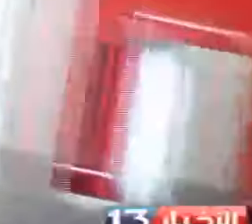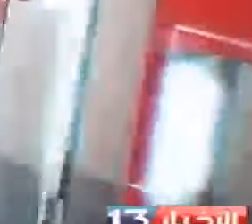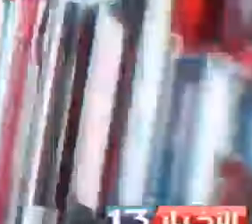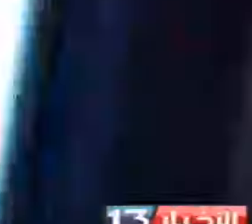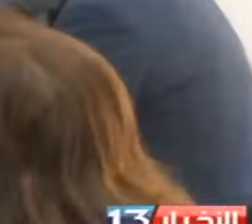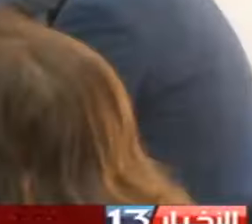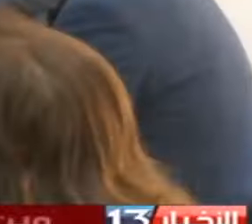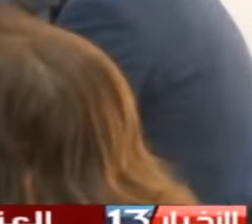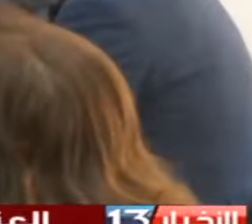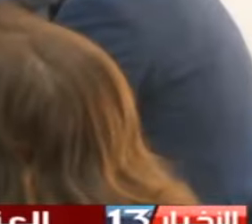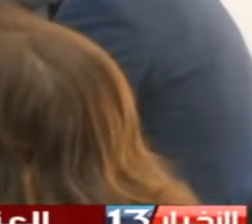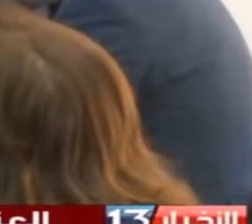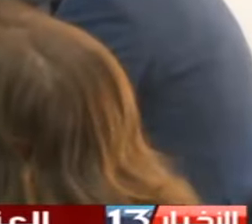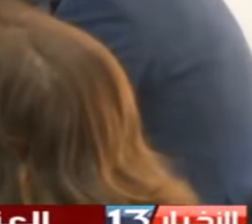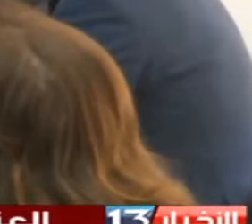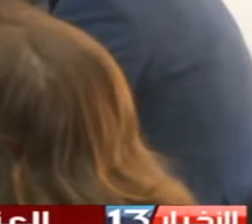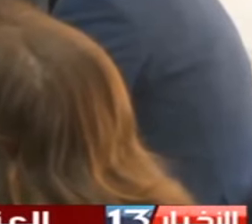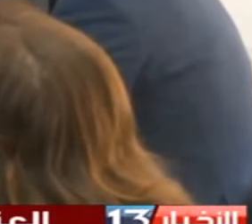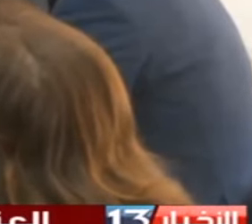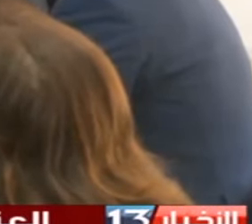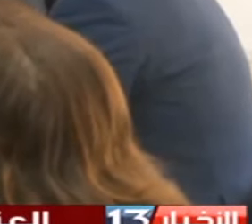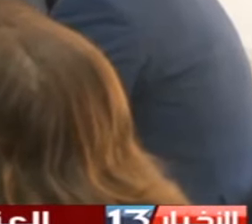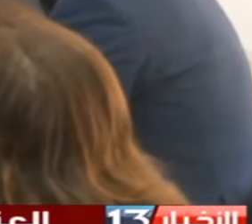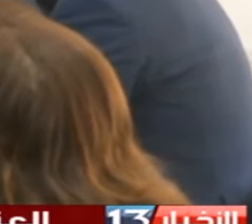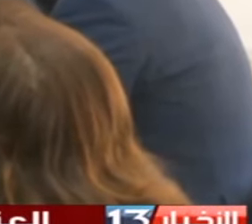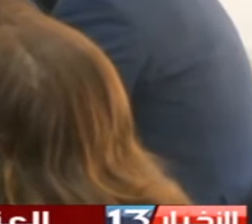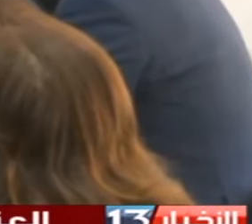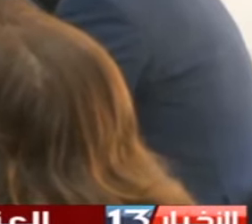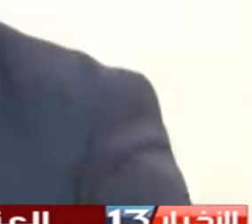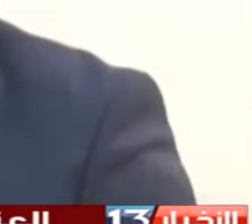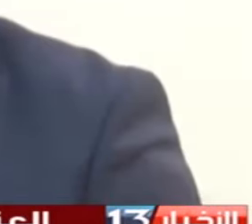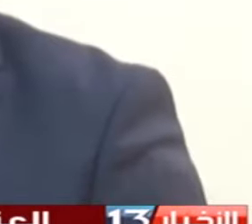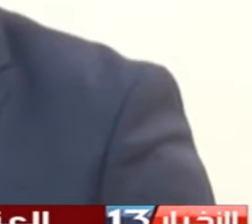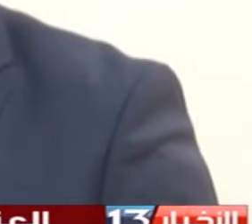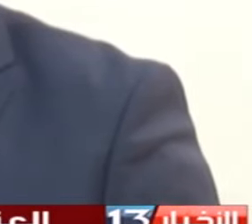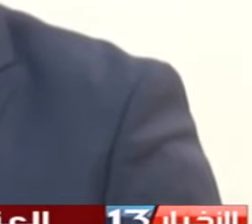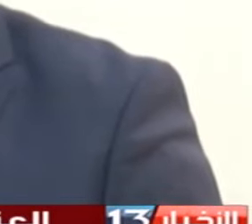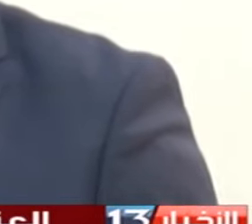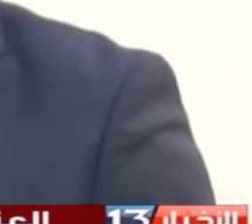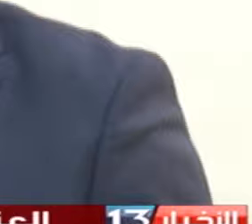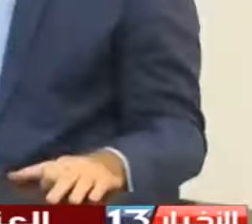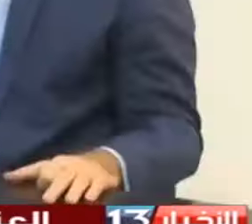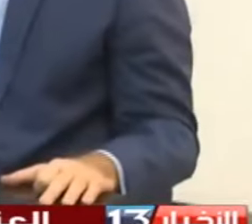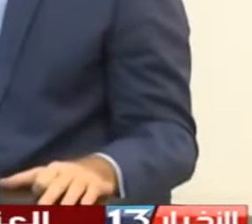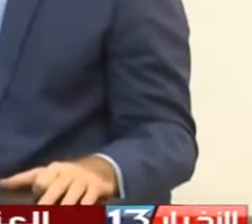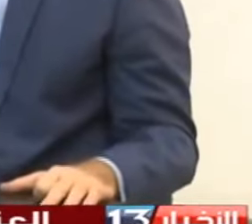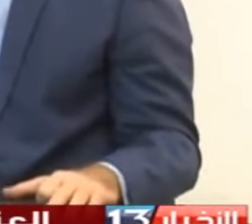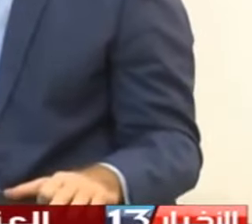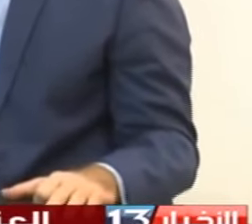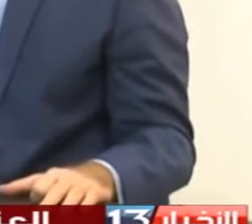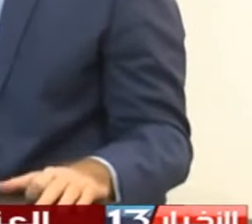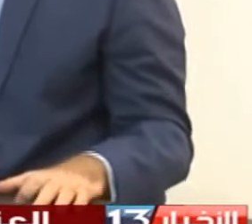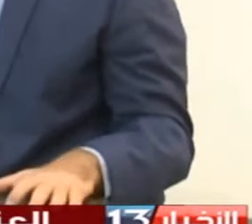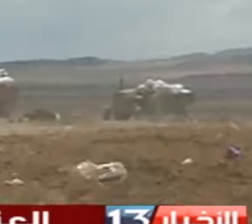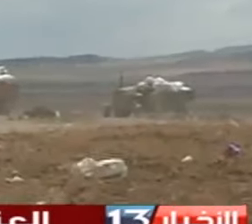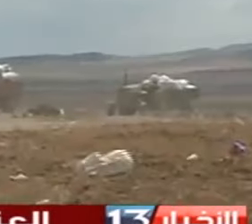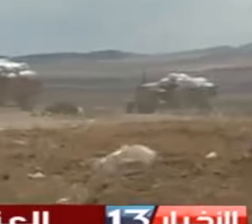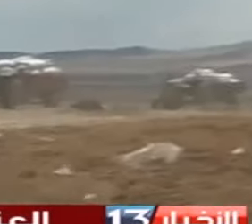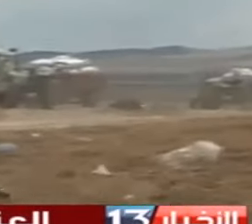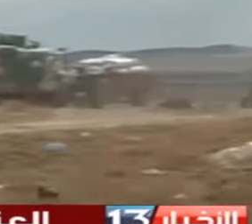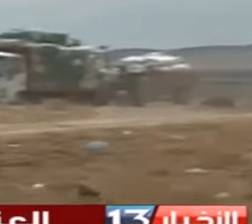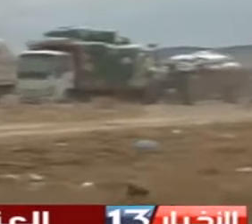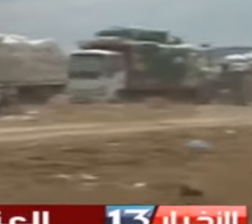بزياره الى ديوان الحبوب رئيس الحكومه ينفي صحه ما يروج حول ضياع كميات من الحدود